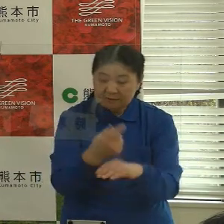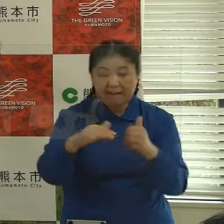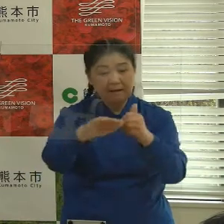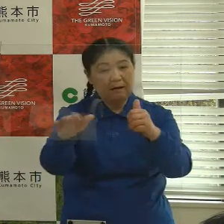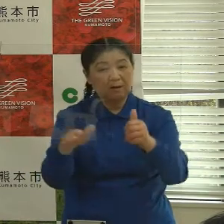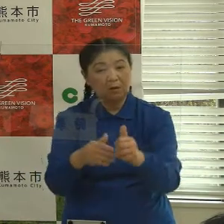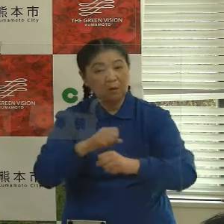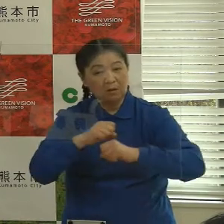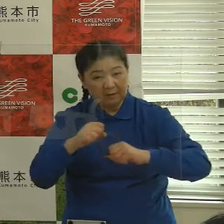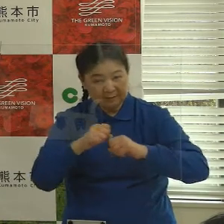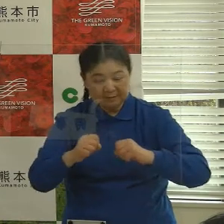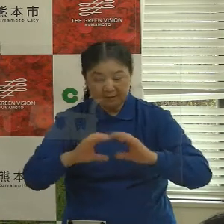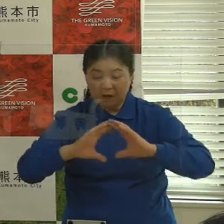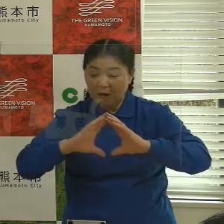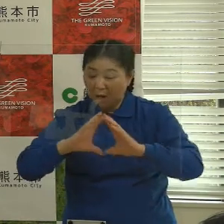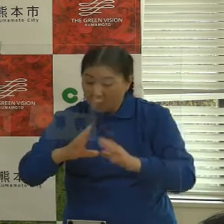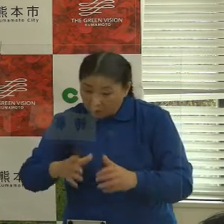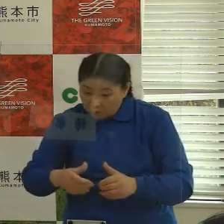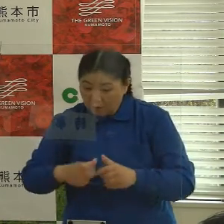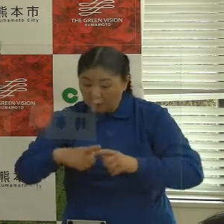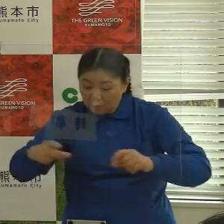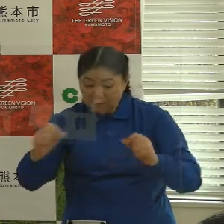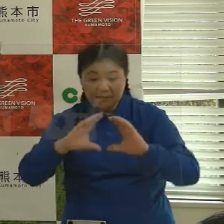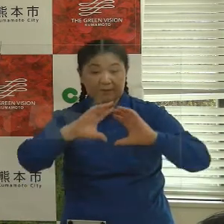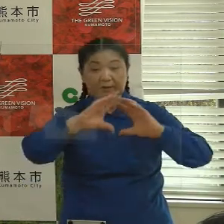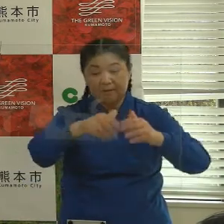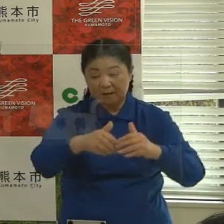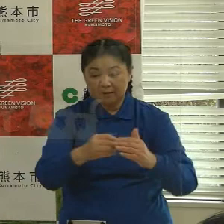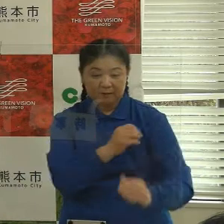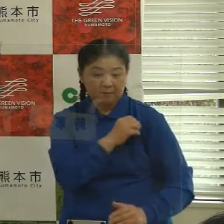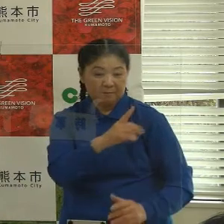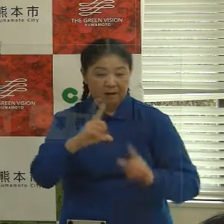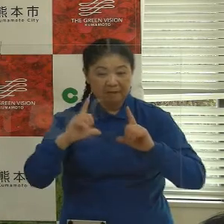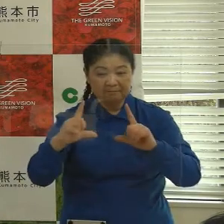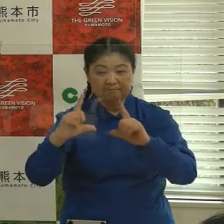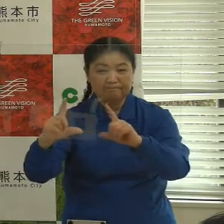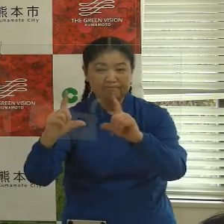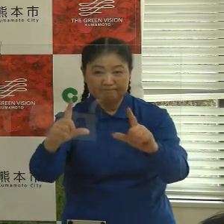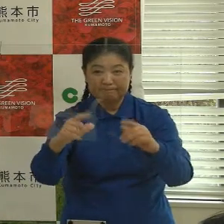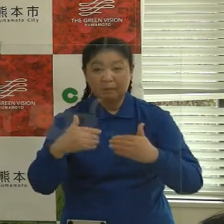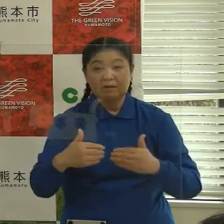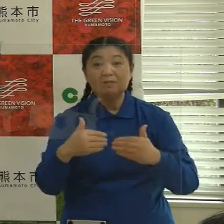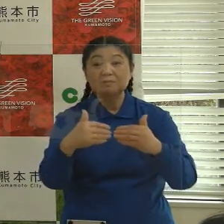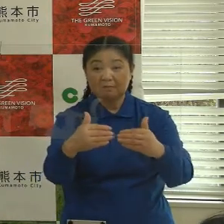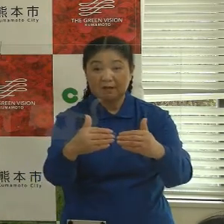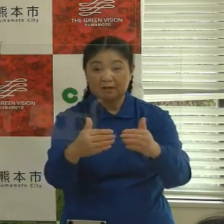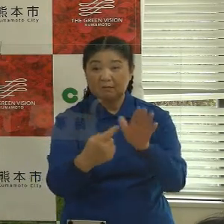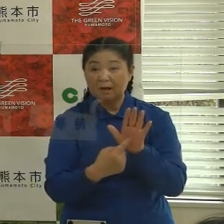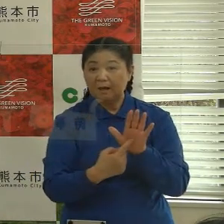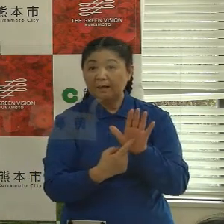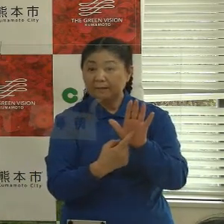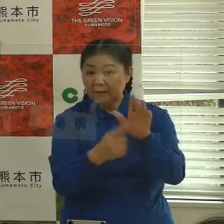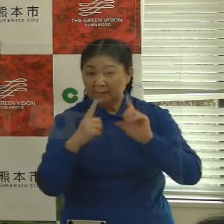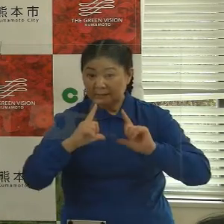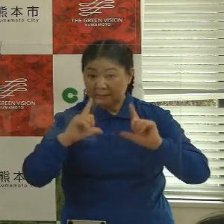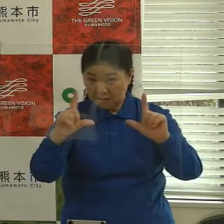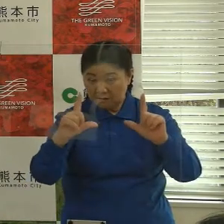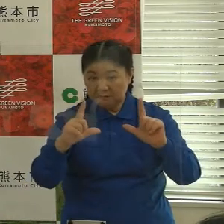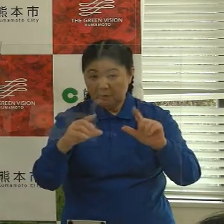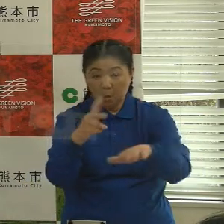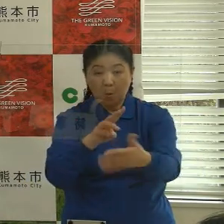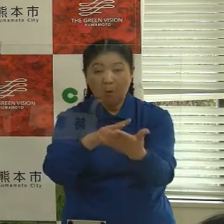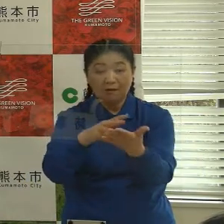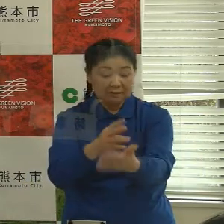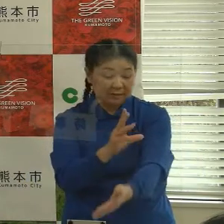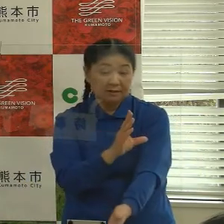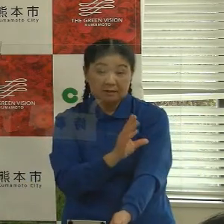取り組みについて国内外に積極的に発信をしてまいります。代表質問や一般質問ではワクチ